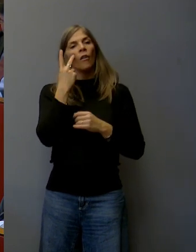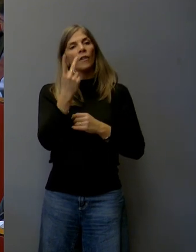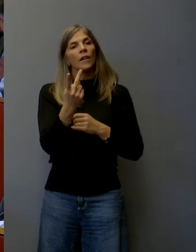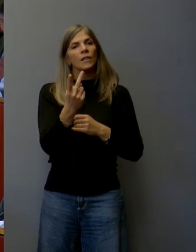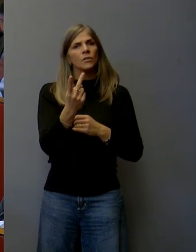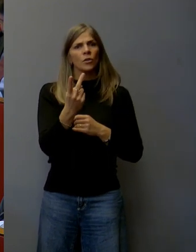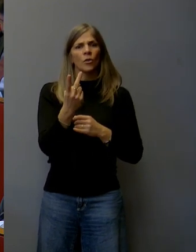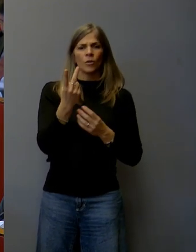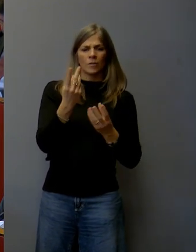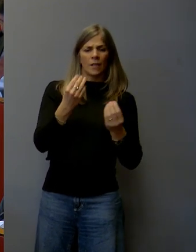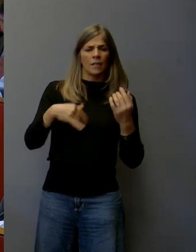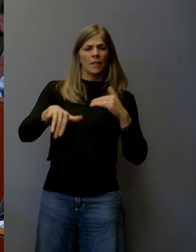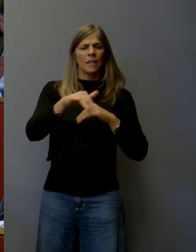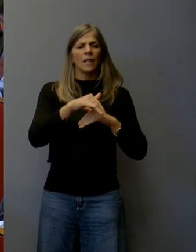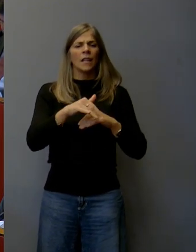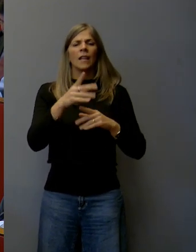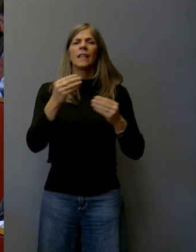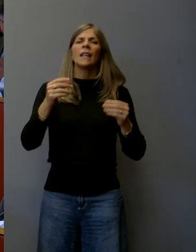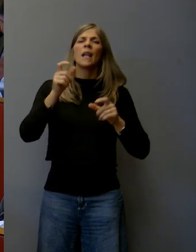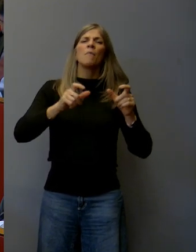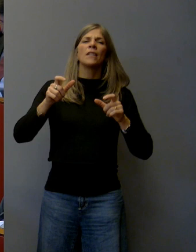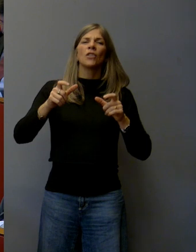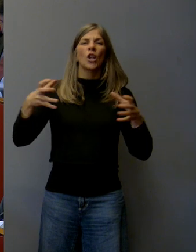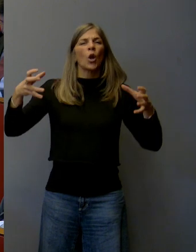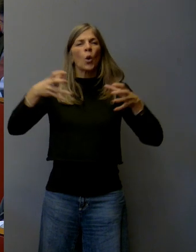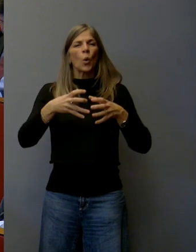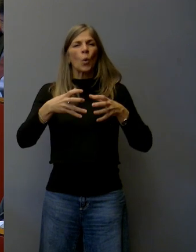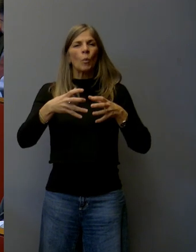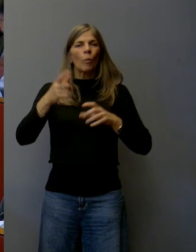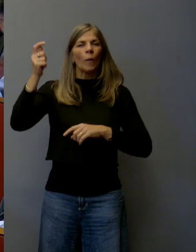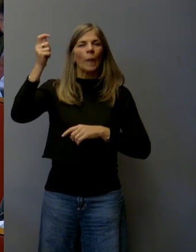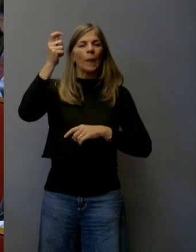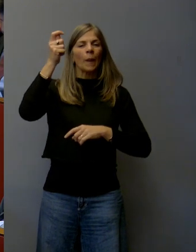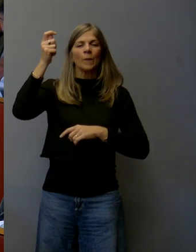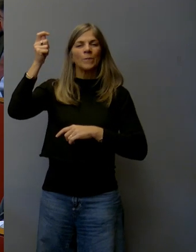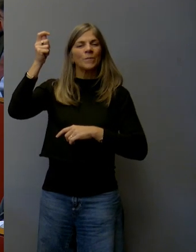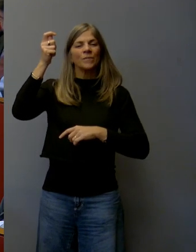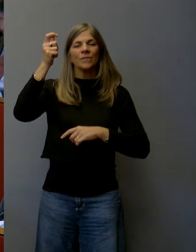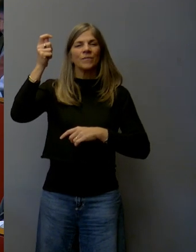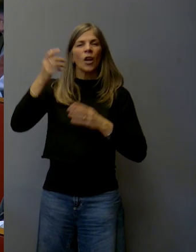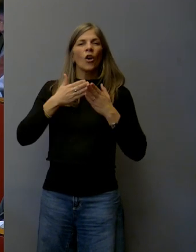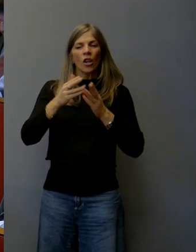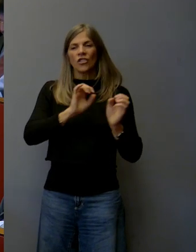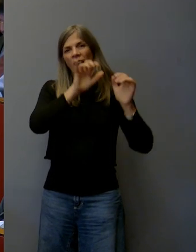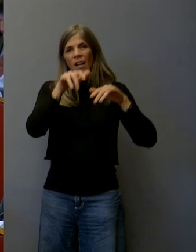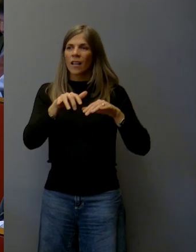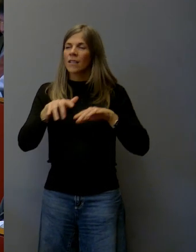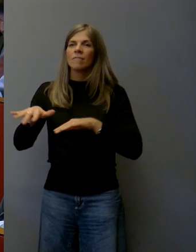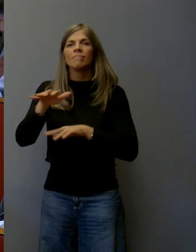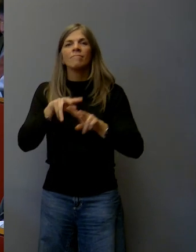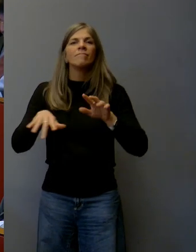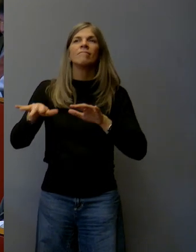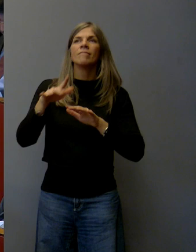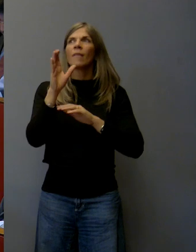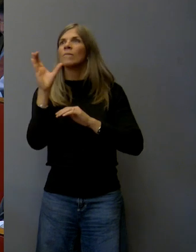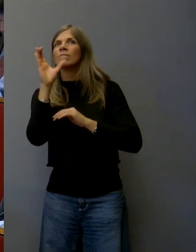via vai di crocieristi e si affaccia su piazza Di Villa Rosazza di cui poi parlerò in